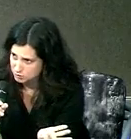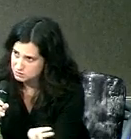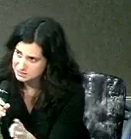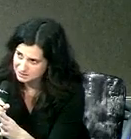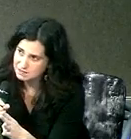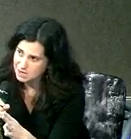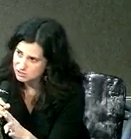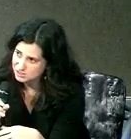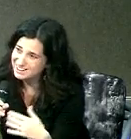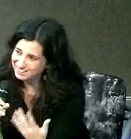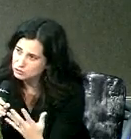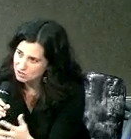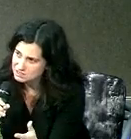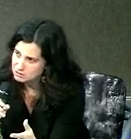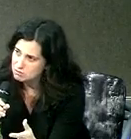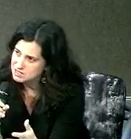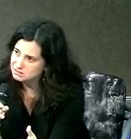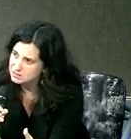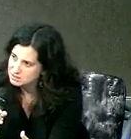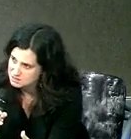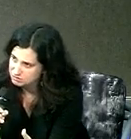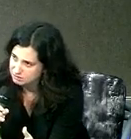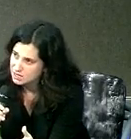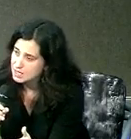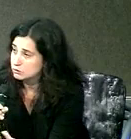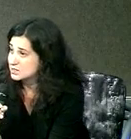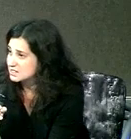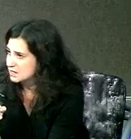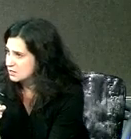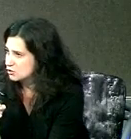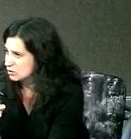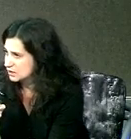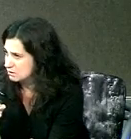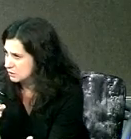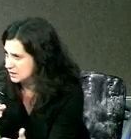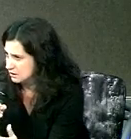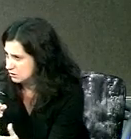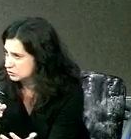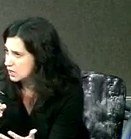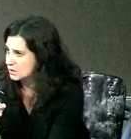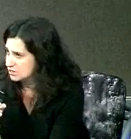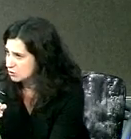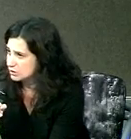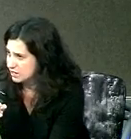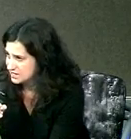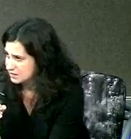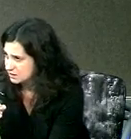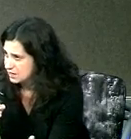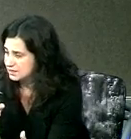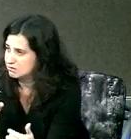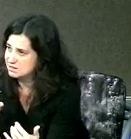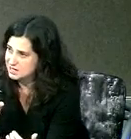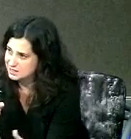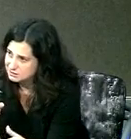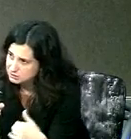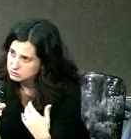les possibilités d'images, il y a 14 qui concernent les enfants. Donc ça, c'est le genre de campagnes qui ont dit la prévention universelle,